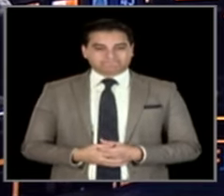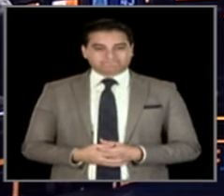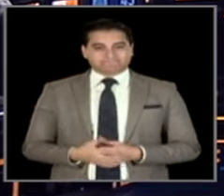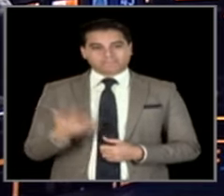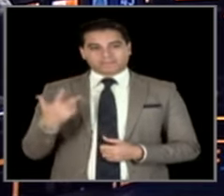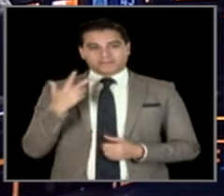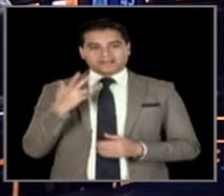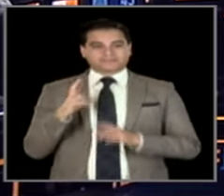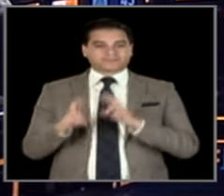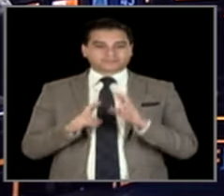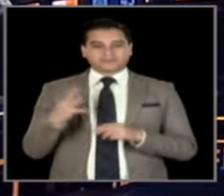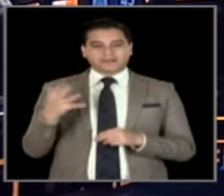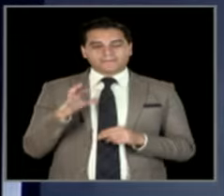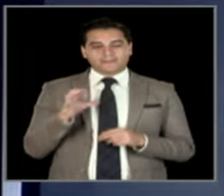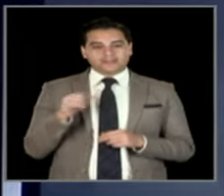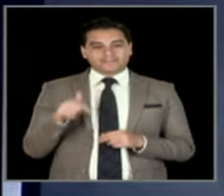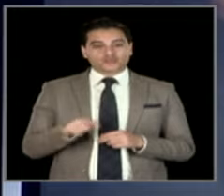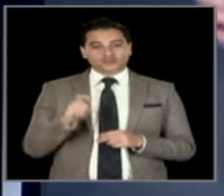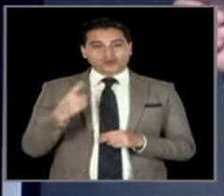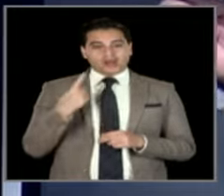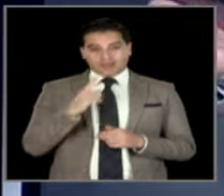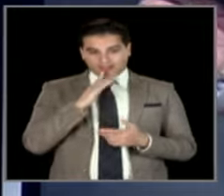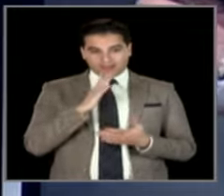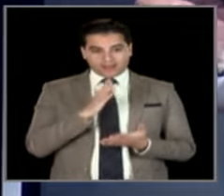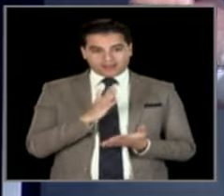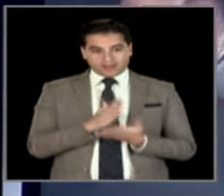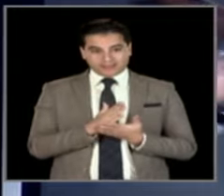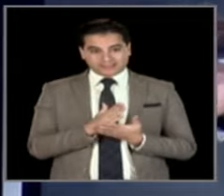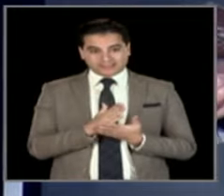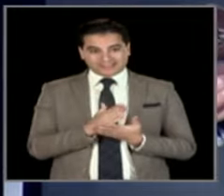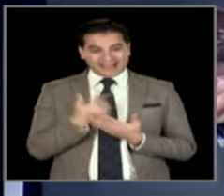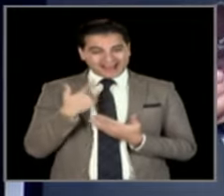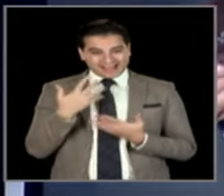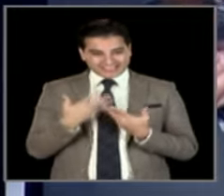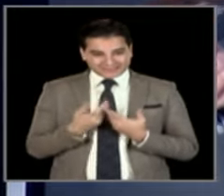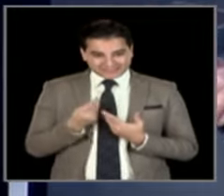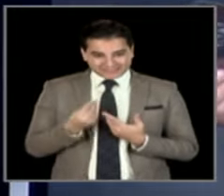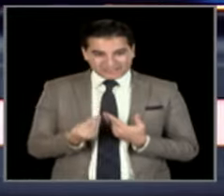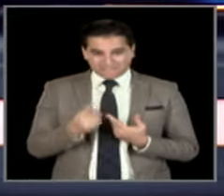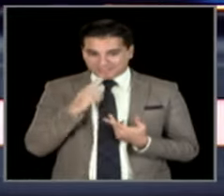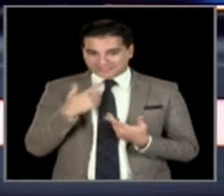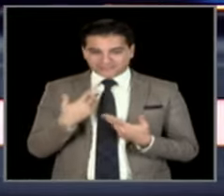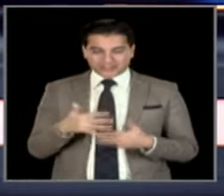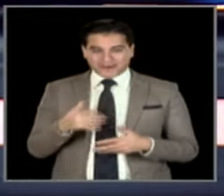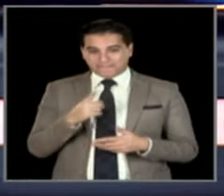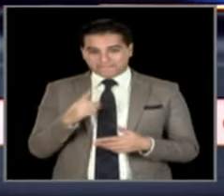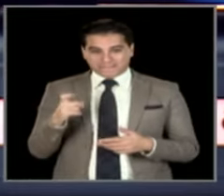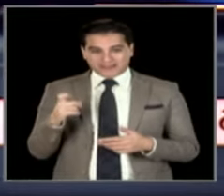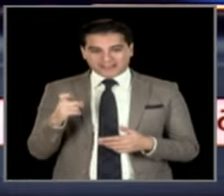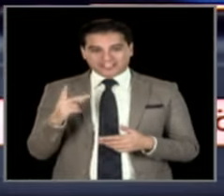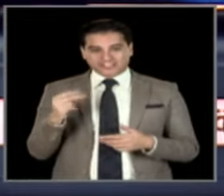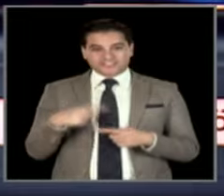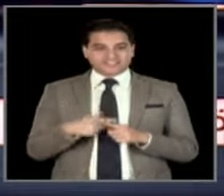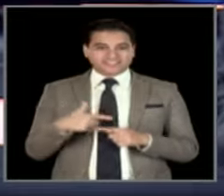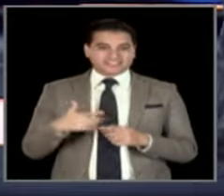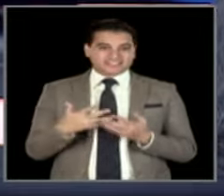ثلاث أسئلة صح من 9. في سؤال الحقيقة كان نفسي أحسبولك صح بس مش قادر.